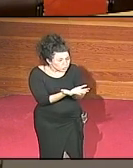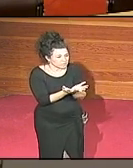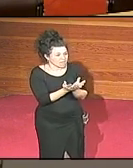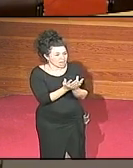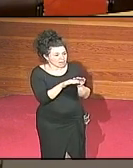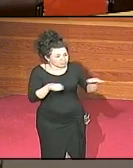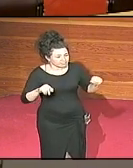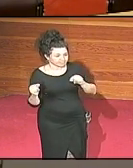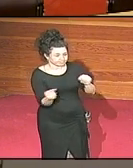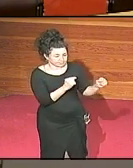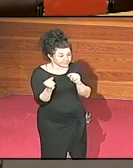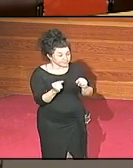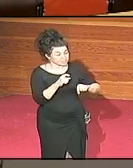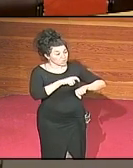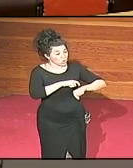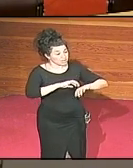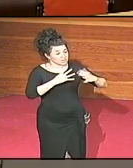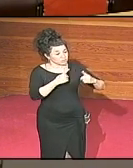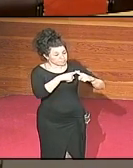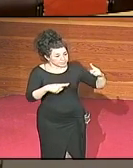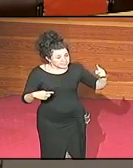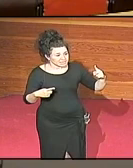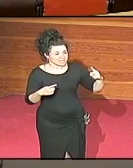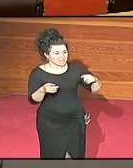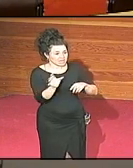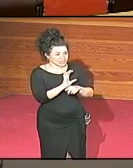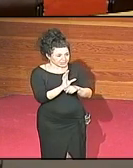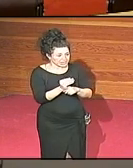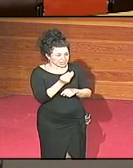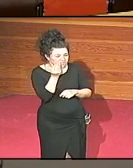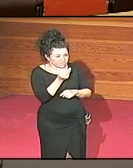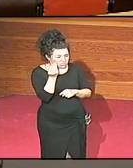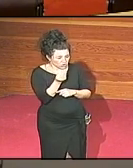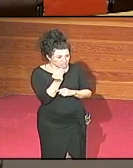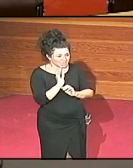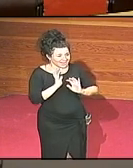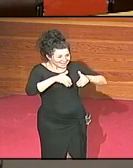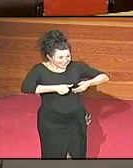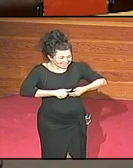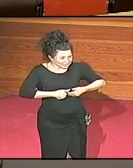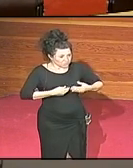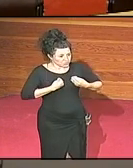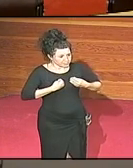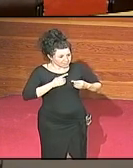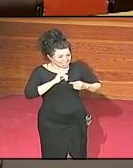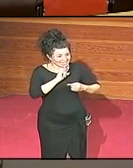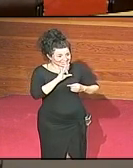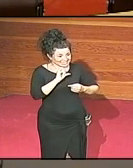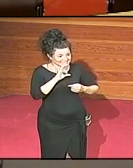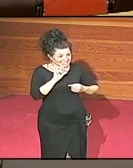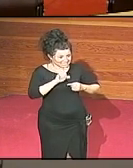emateko 9:30etan Florida Cinema aretoetan El retorno la vida después de Isis filma ikusgai izango